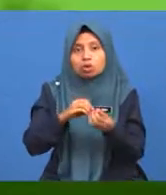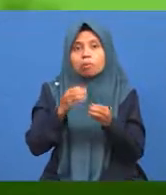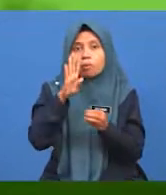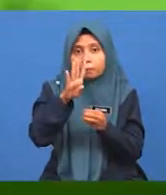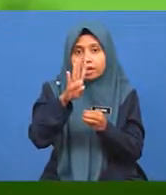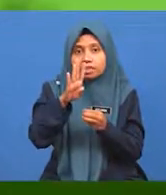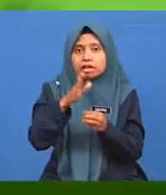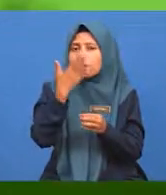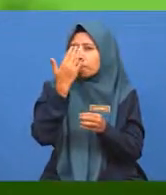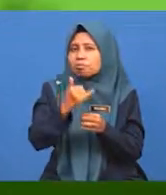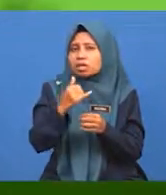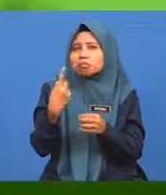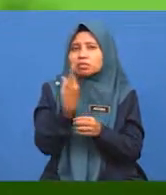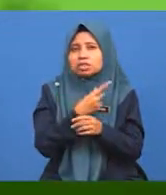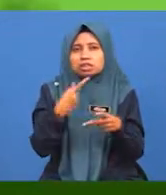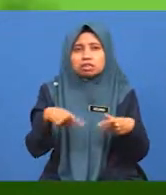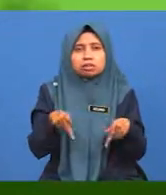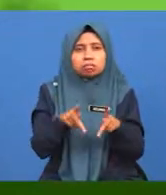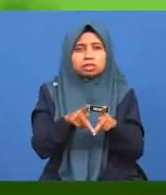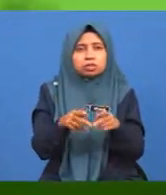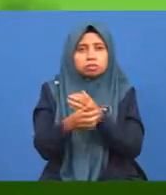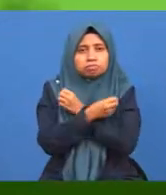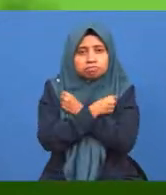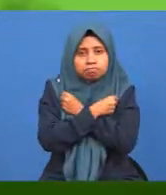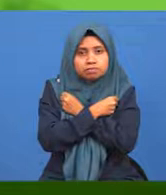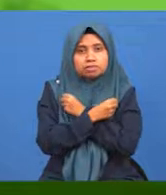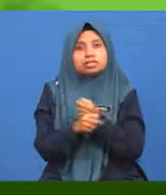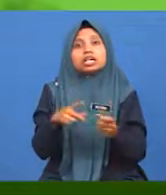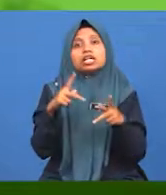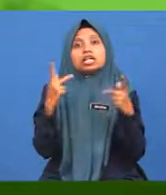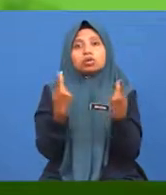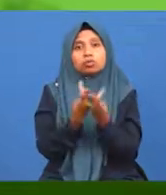Keempat, mengapa kita perlu menyayangi keluarga kita?